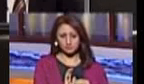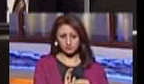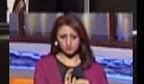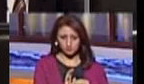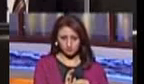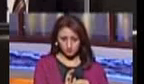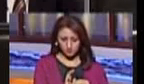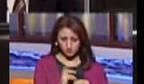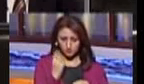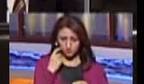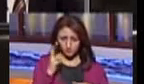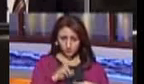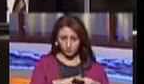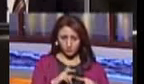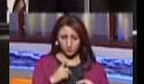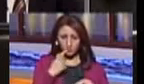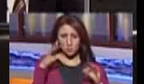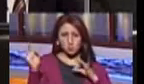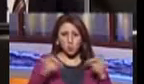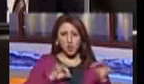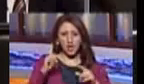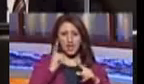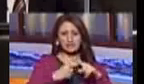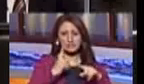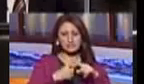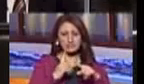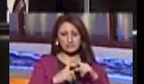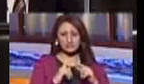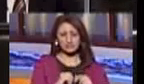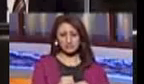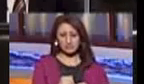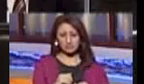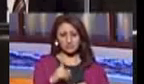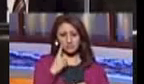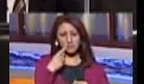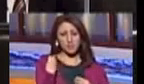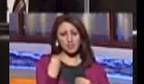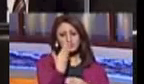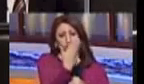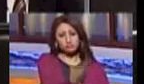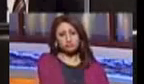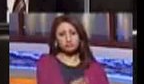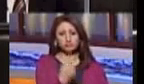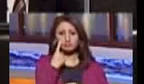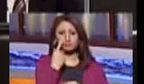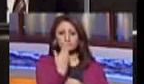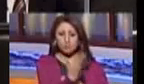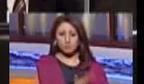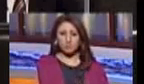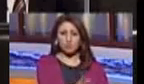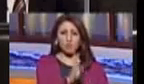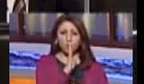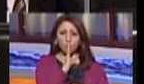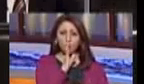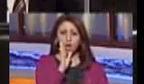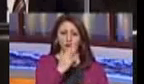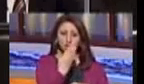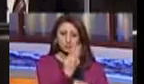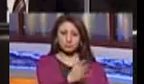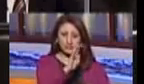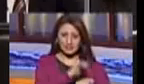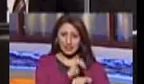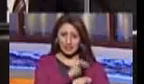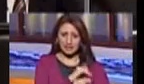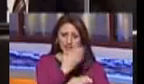يحدث زي ما يقول on the spot، يعني في ذات اللحظة. احنا تقدمنا وقدمنا المستندات. طيب. الدالة على السداد،